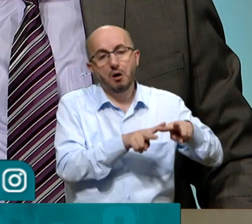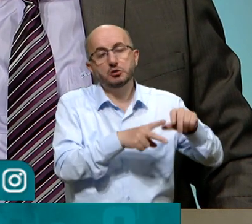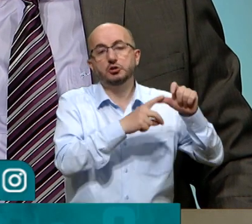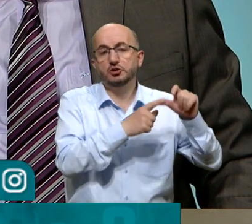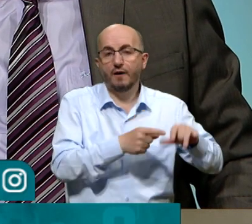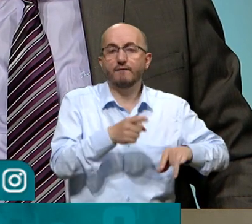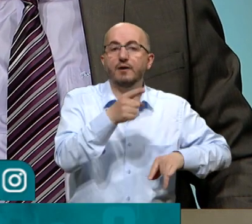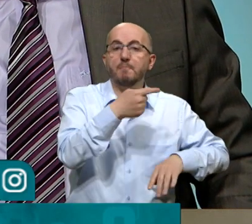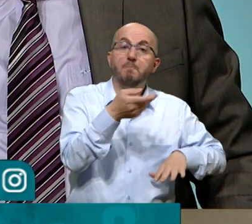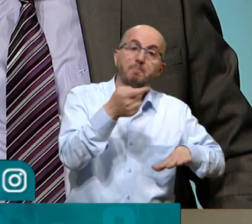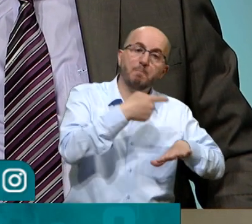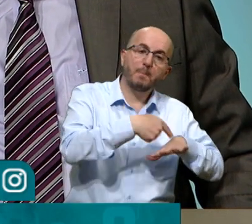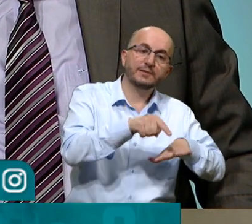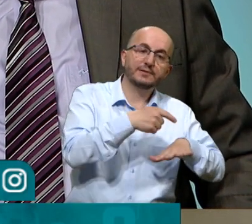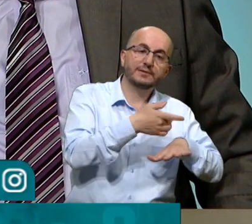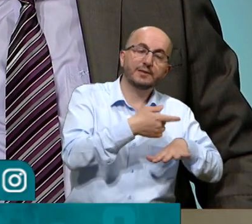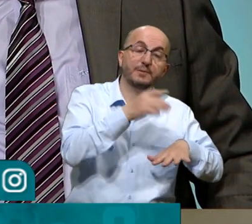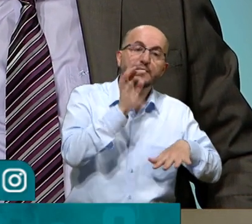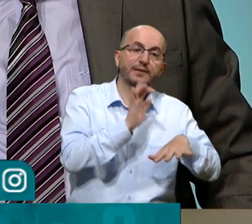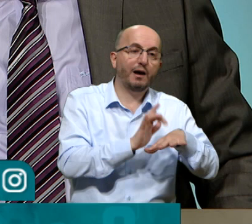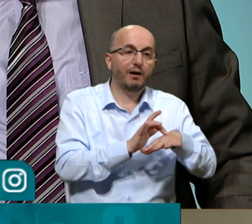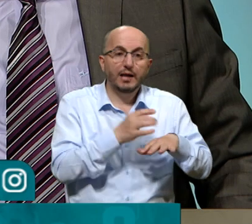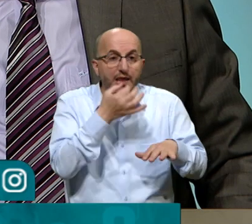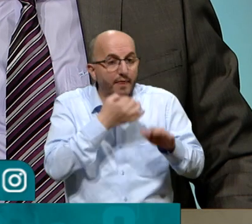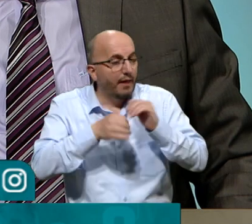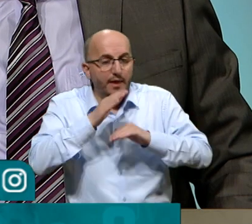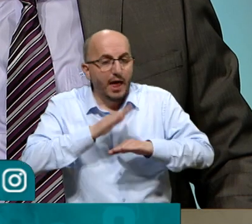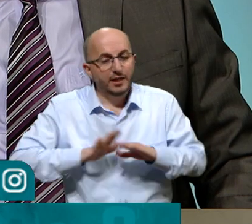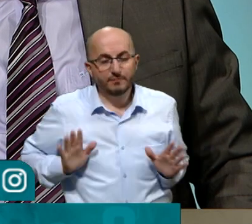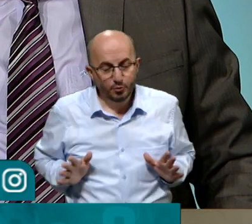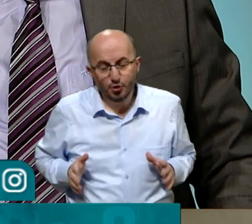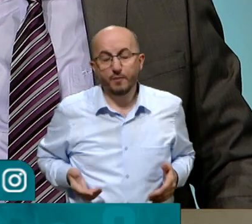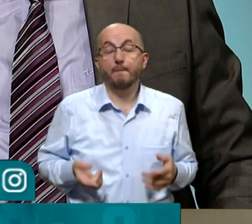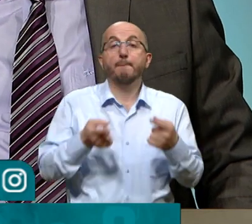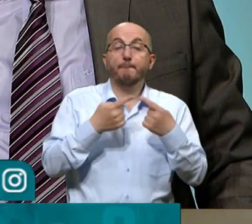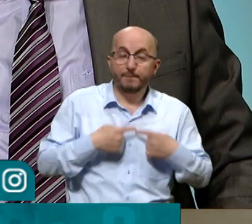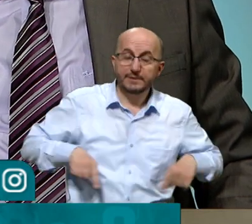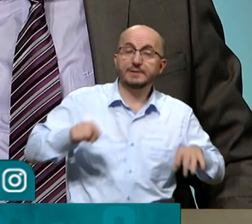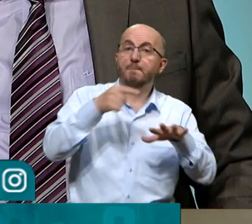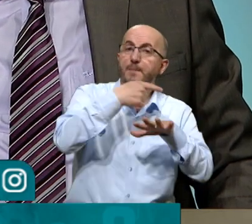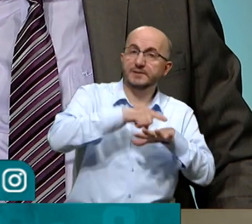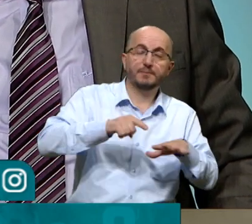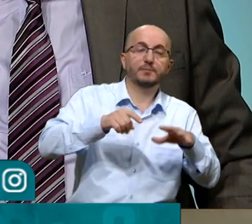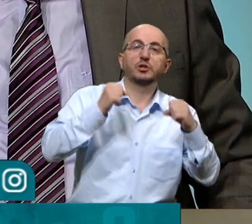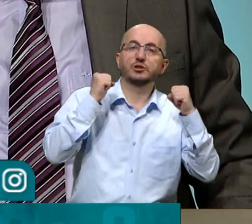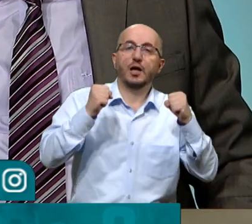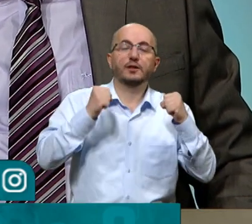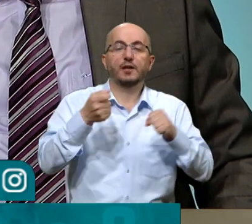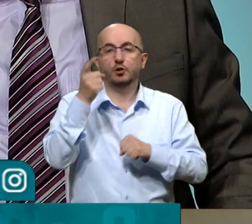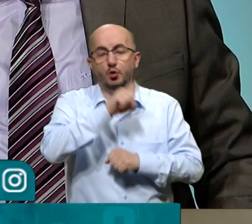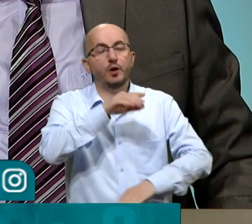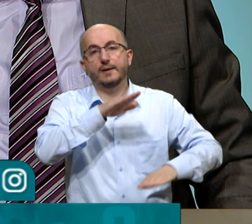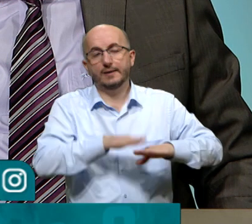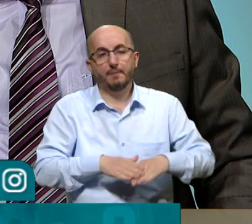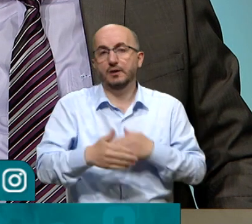ve Hanbeli mezhebine niyet etmiyorum taklide Niyet ettim çünkü bizim mezhebimizde de sağlıktan dolayı yapılan